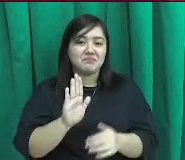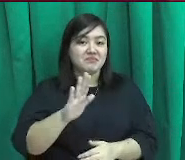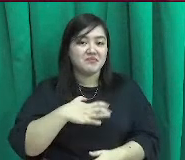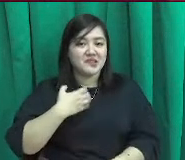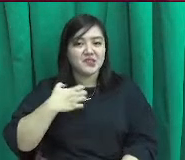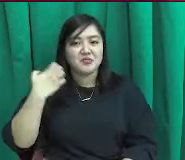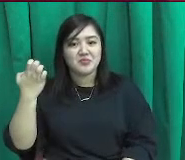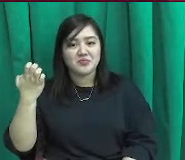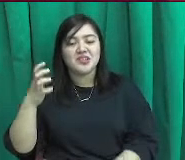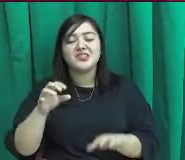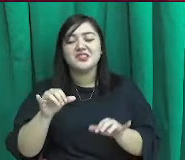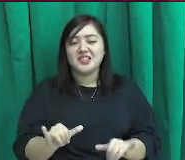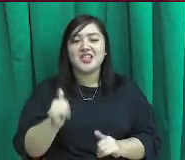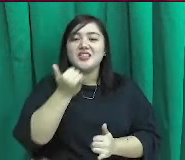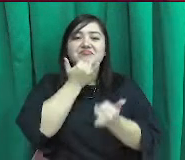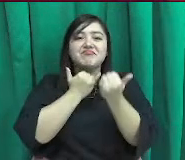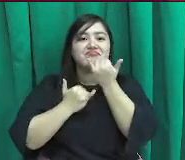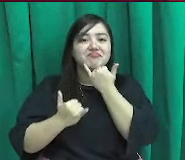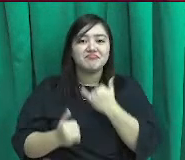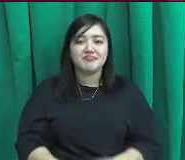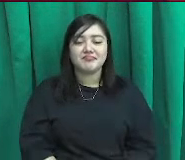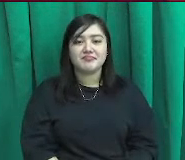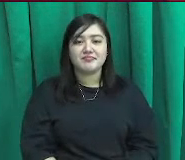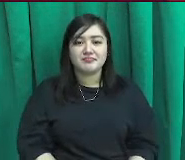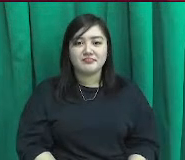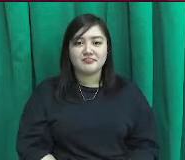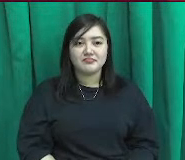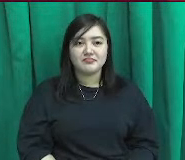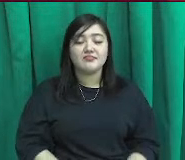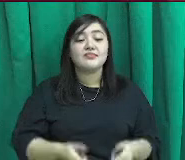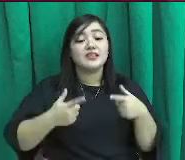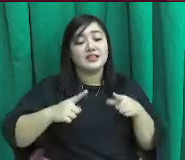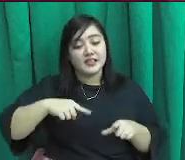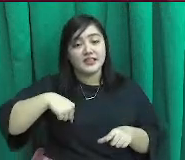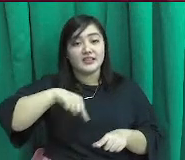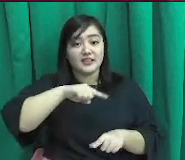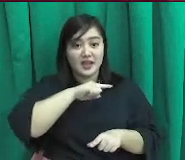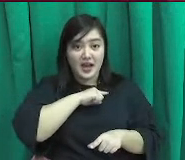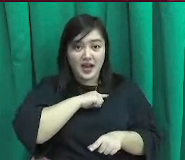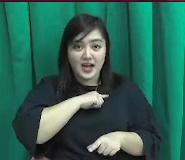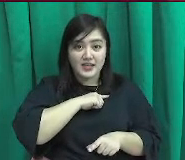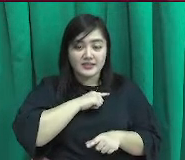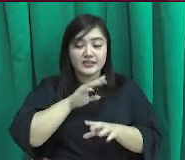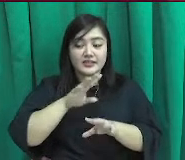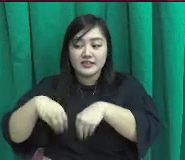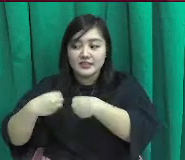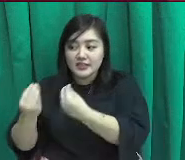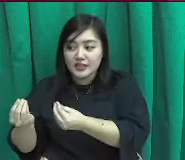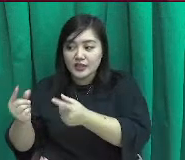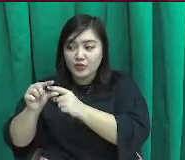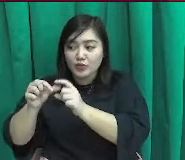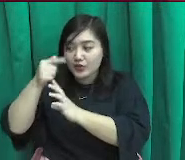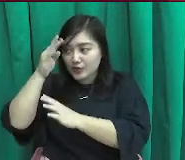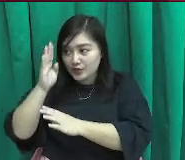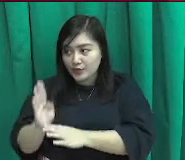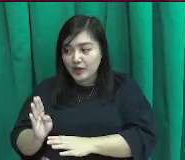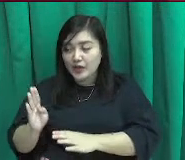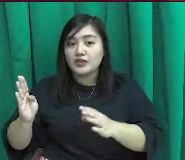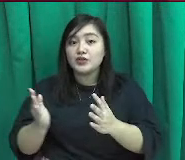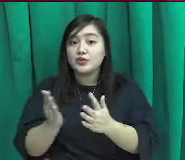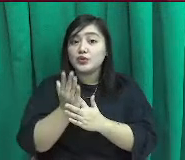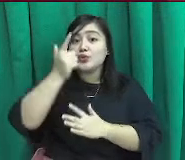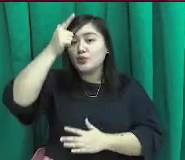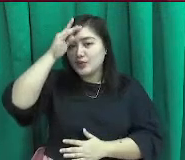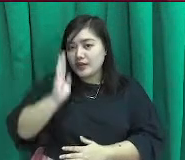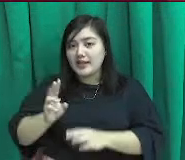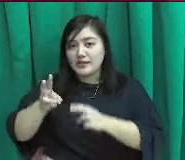yun. Hindi pa pwede yun. Let's sow the seed according to God's way of sowing. Yes! Yes! You